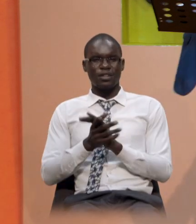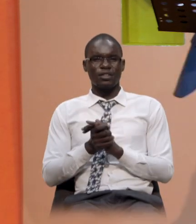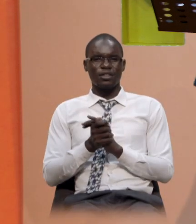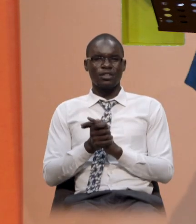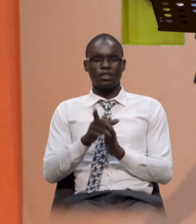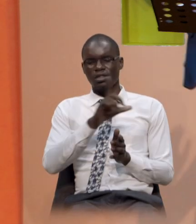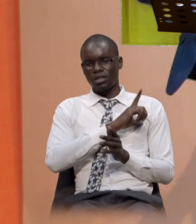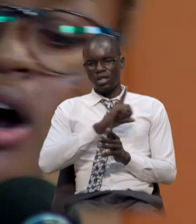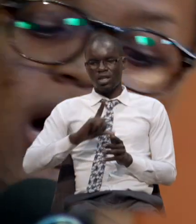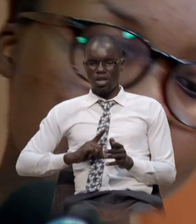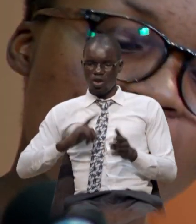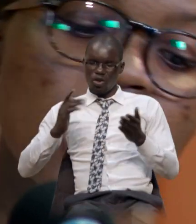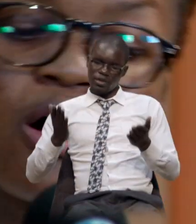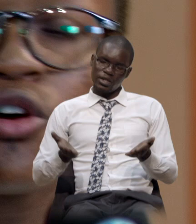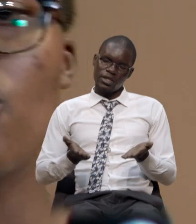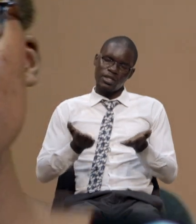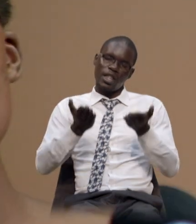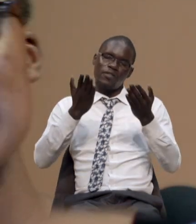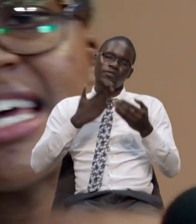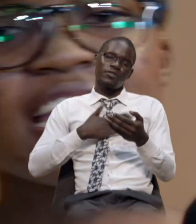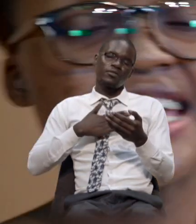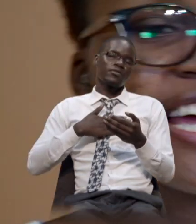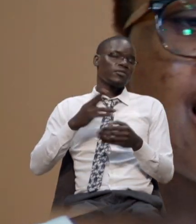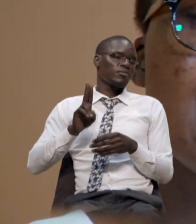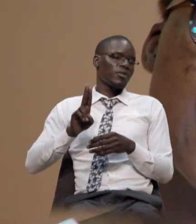washindaji. Bwana